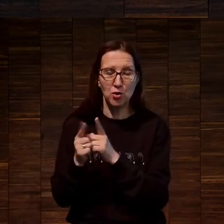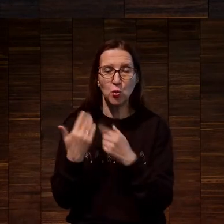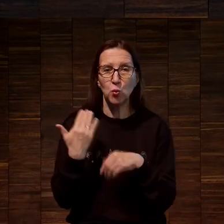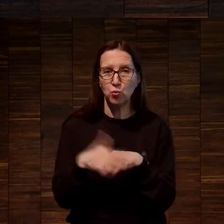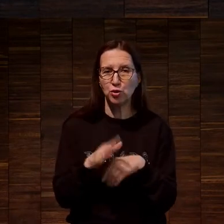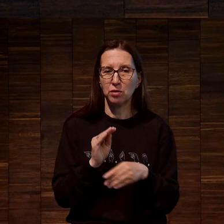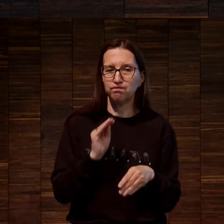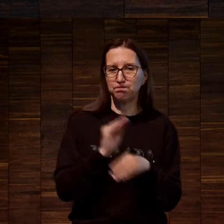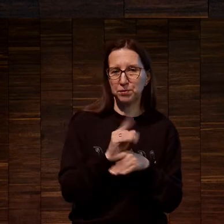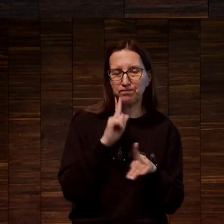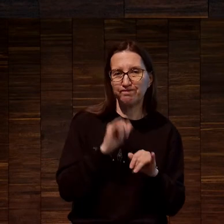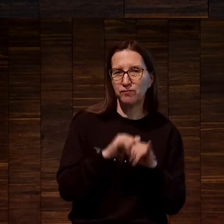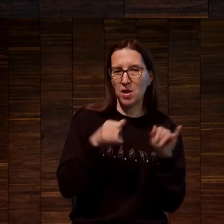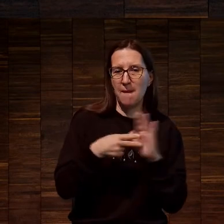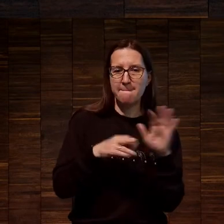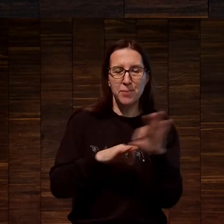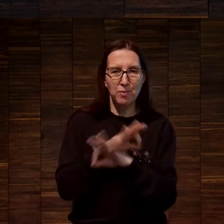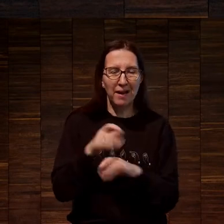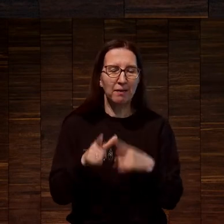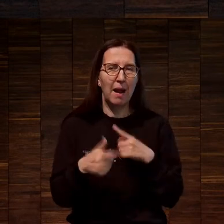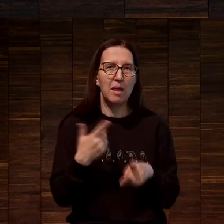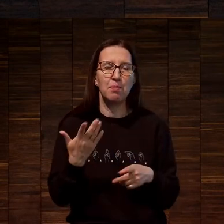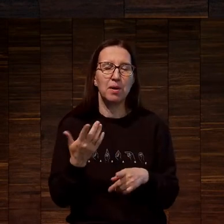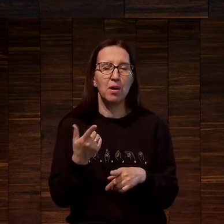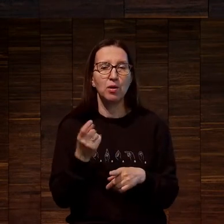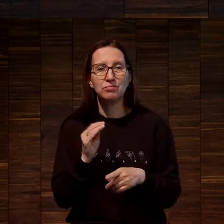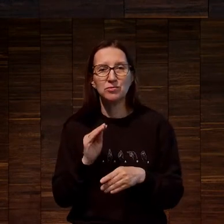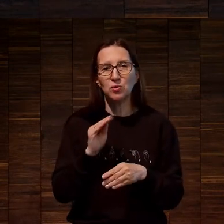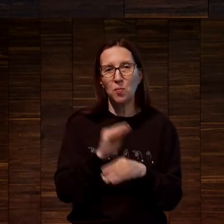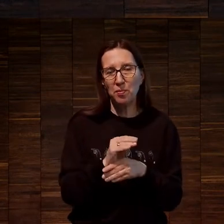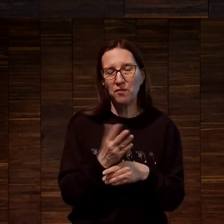дополнили проект или прокомментировали его какими-то